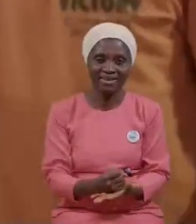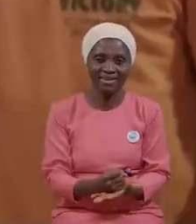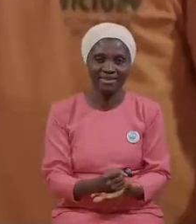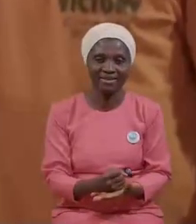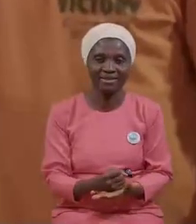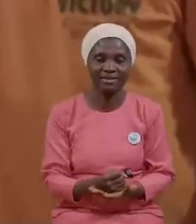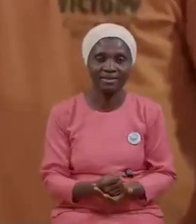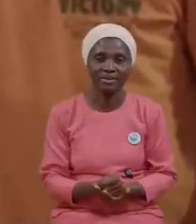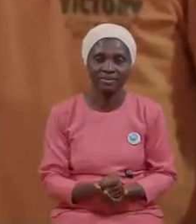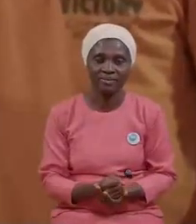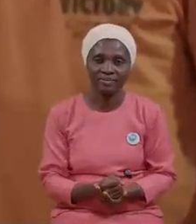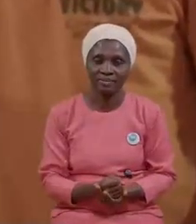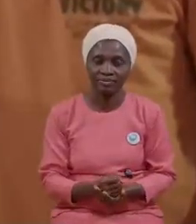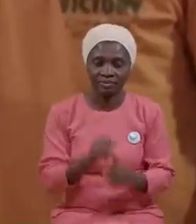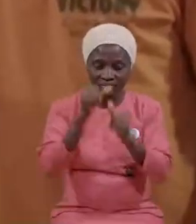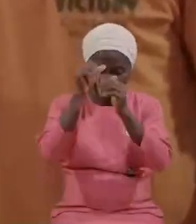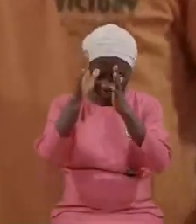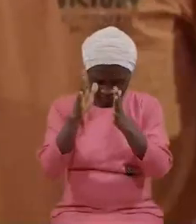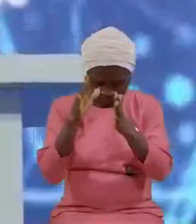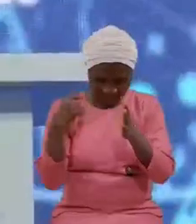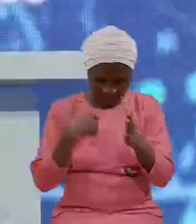Père, nous te remercions ce soir.